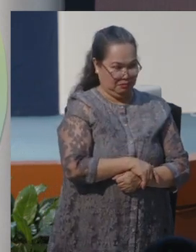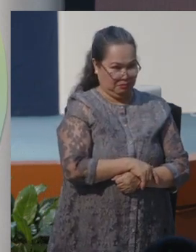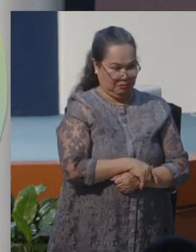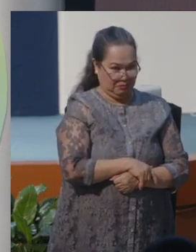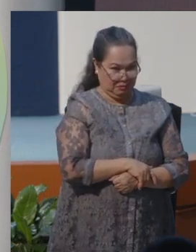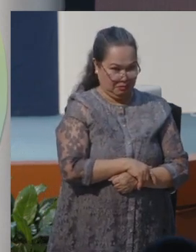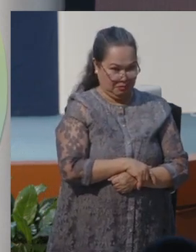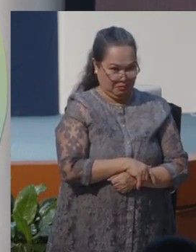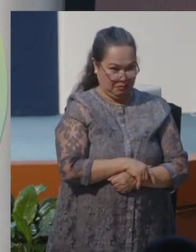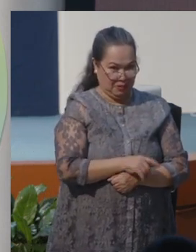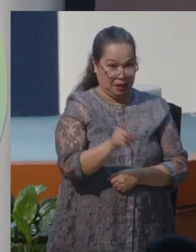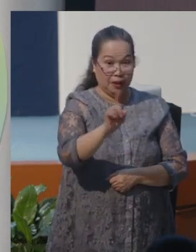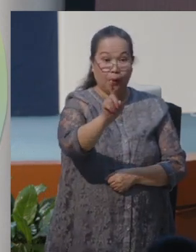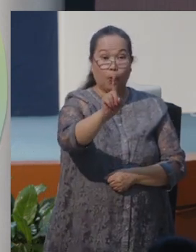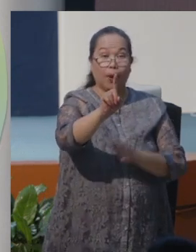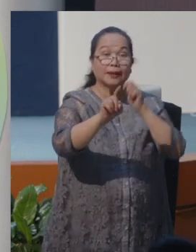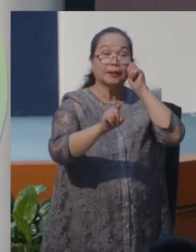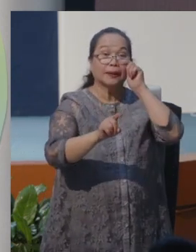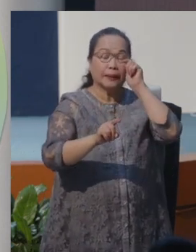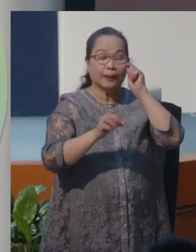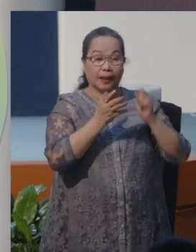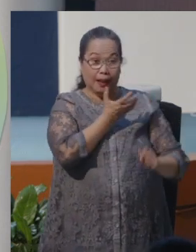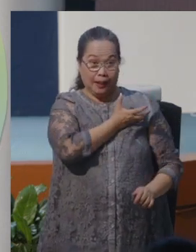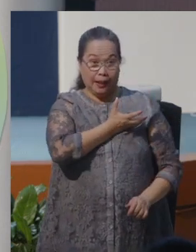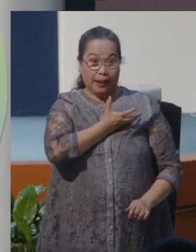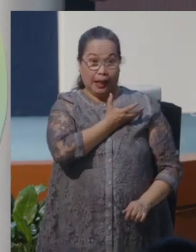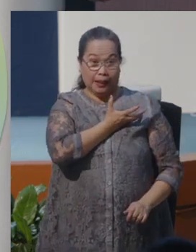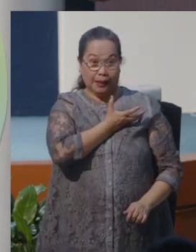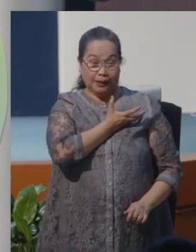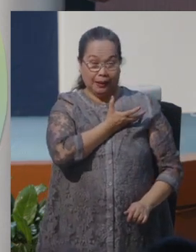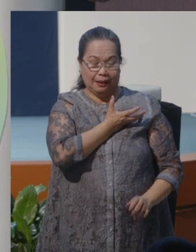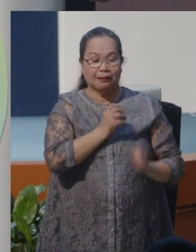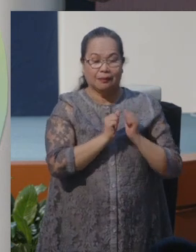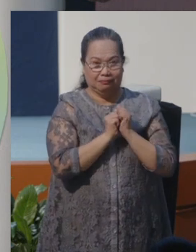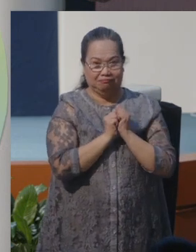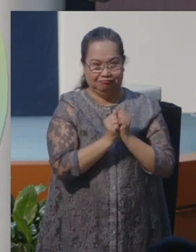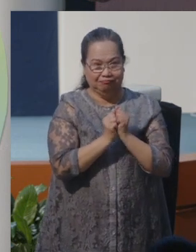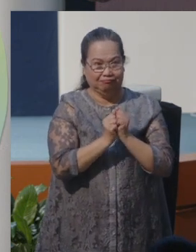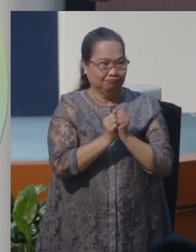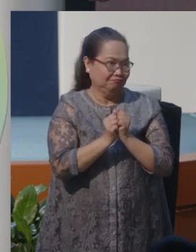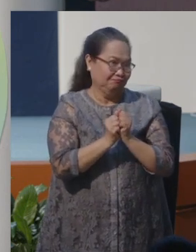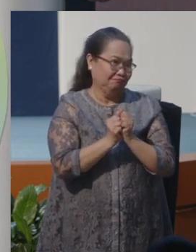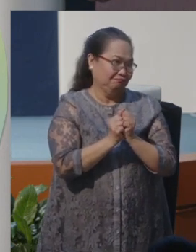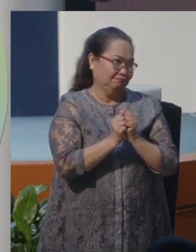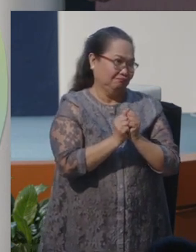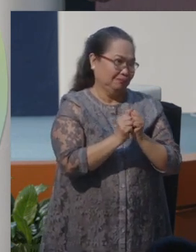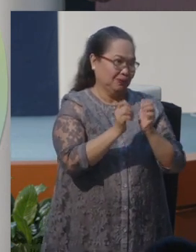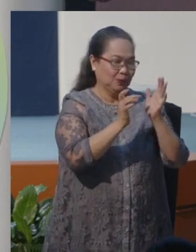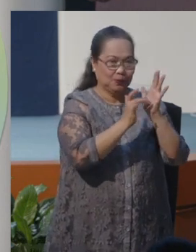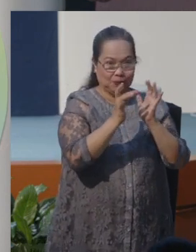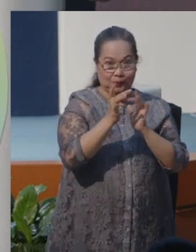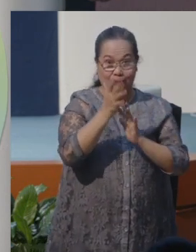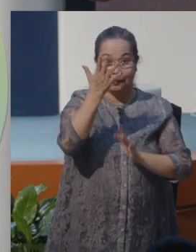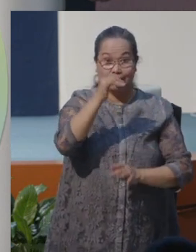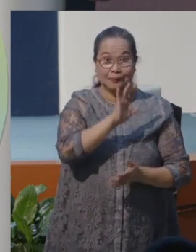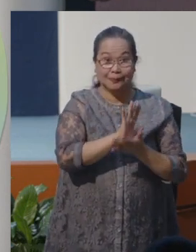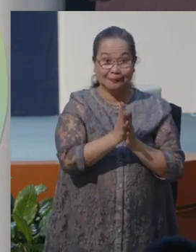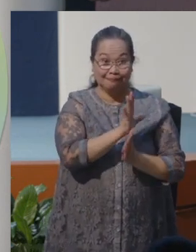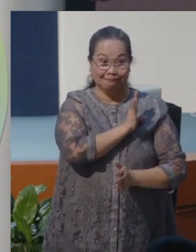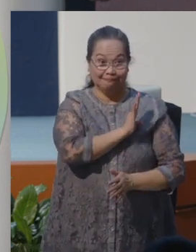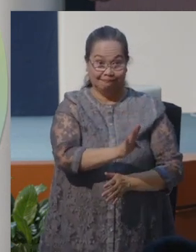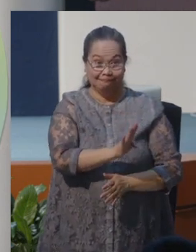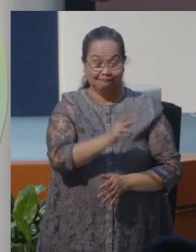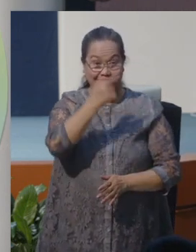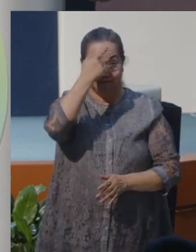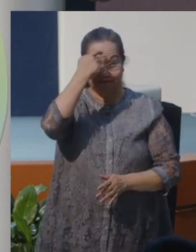ang kanilang redeeming quality ay they were all with Jesus. Kaya sila naging bold dahil they were